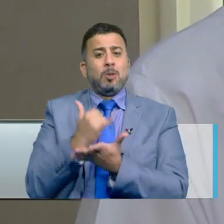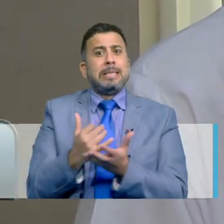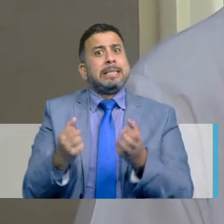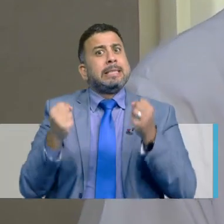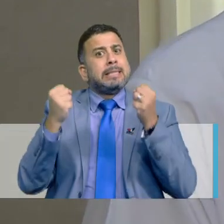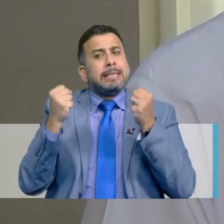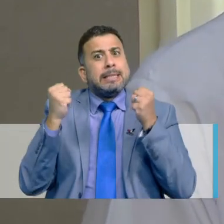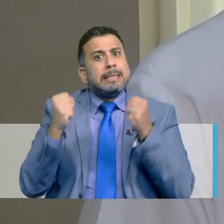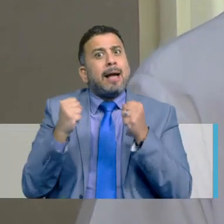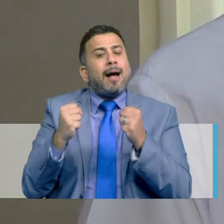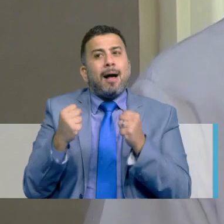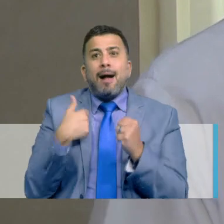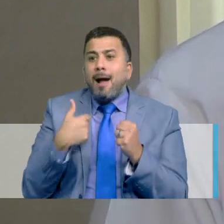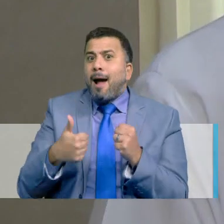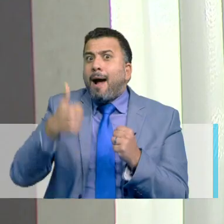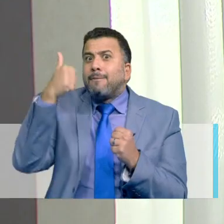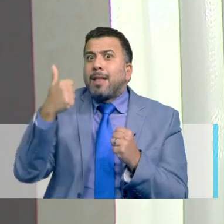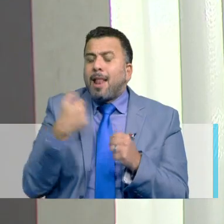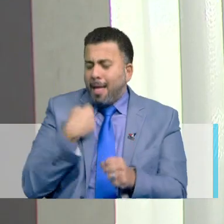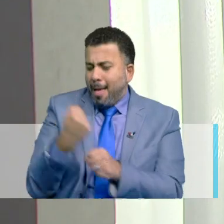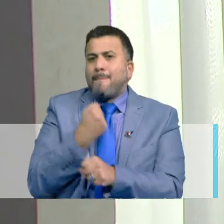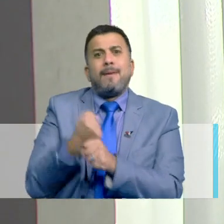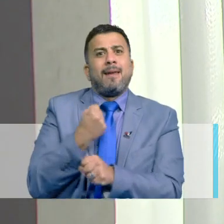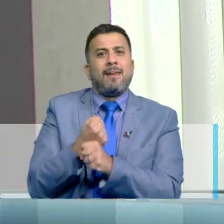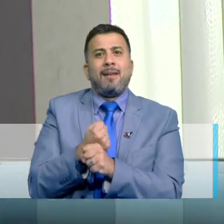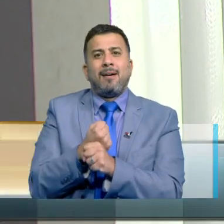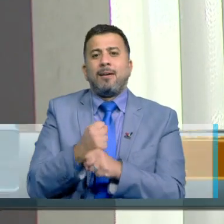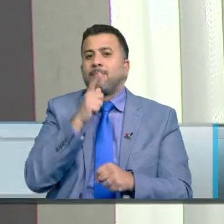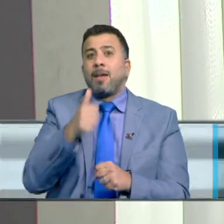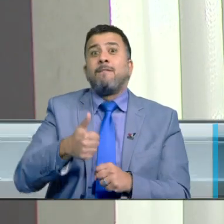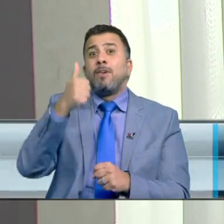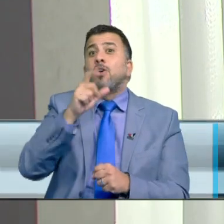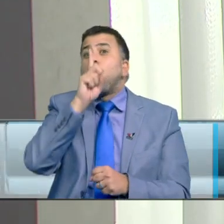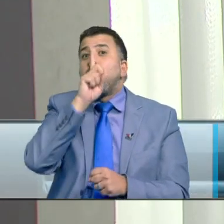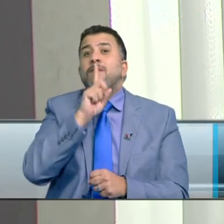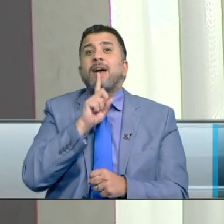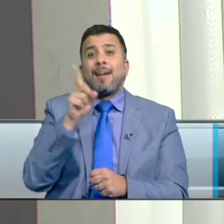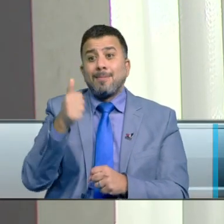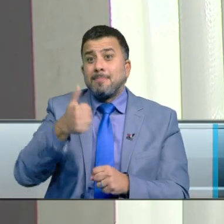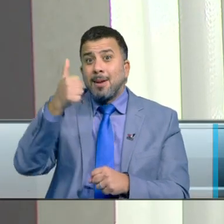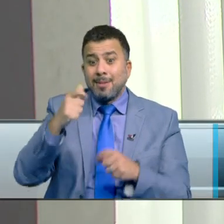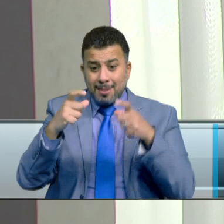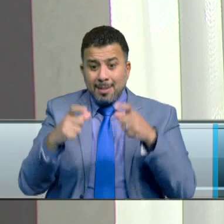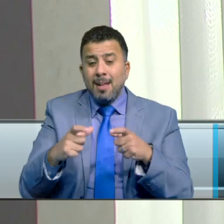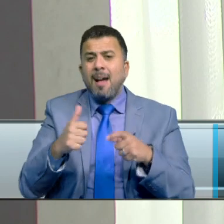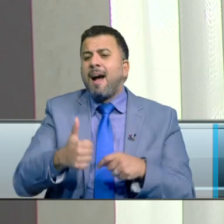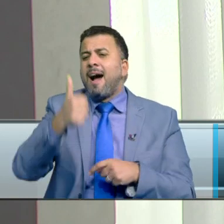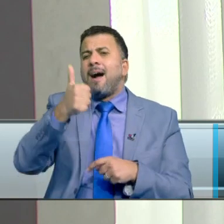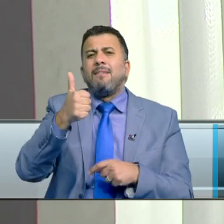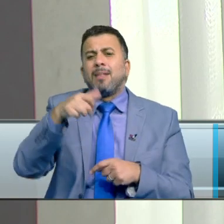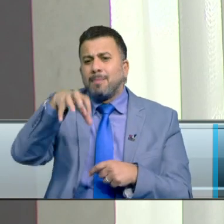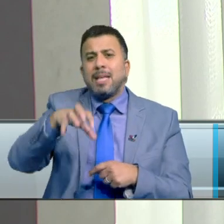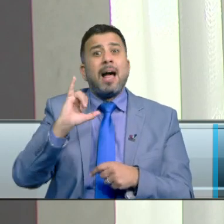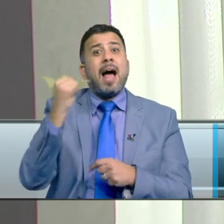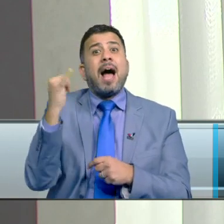أن نحن نستمر بما نقوم به من عمل. اليوم فوز مدينة خورفكان في أفضل مدينة عربية